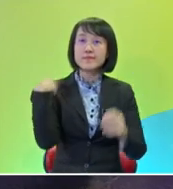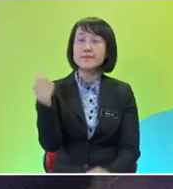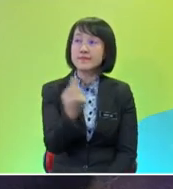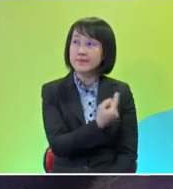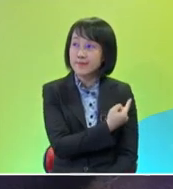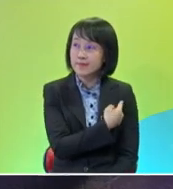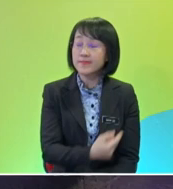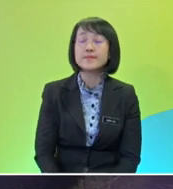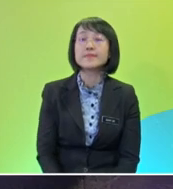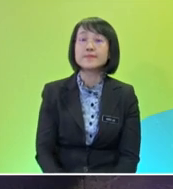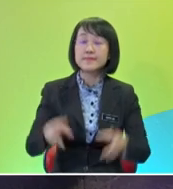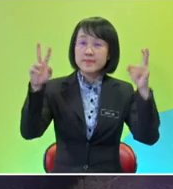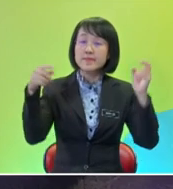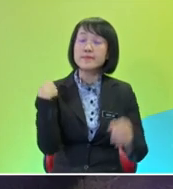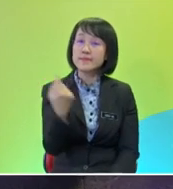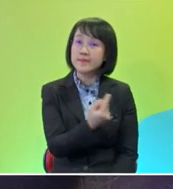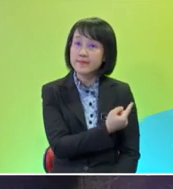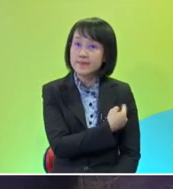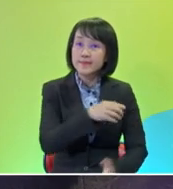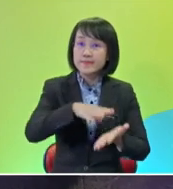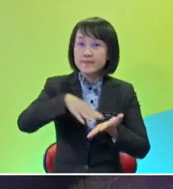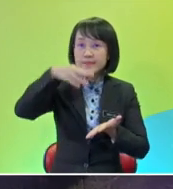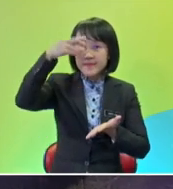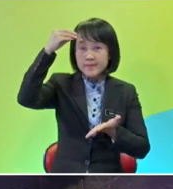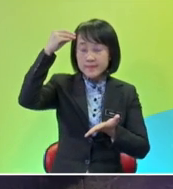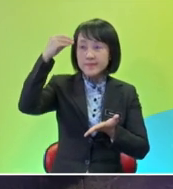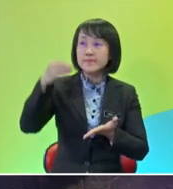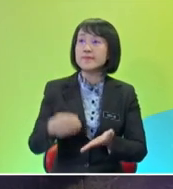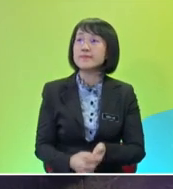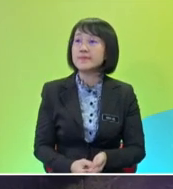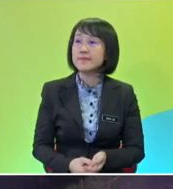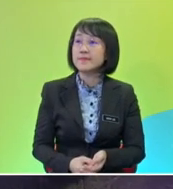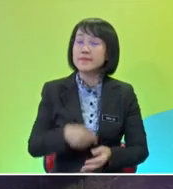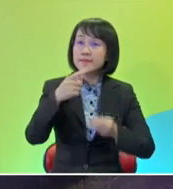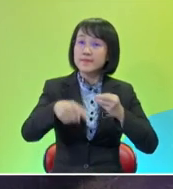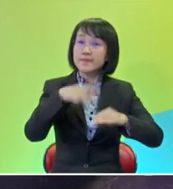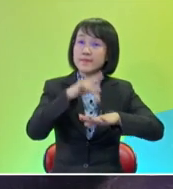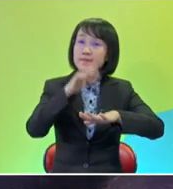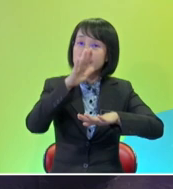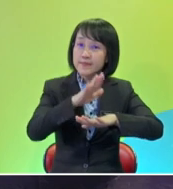kita pada hari ini kita nak belajar tentang apakah serangga yang kita dah nampak tadi? Nyamuk?